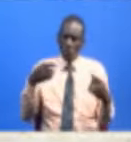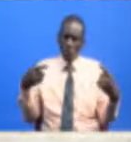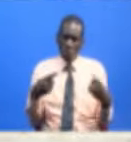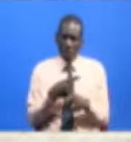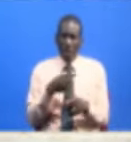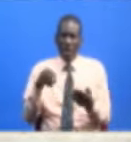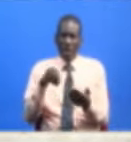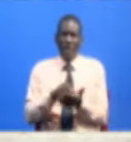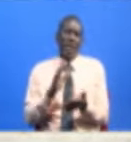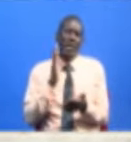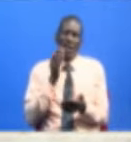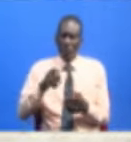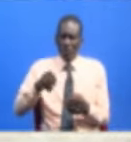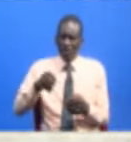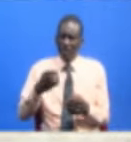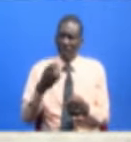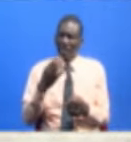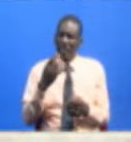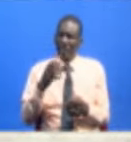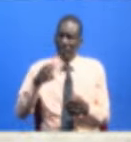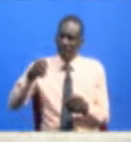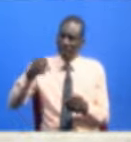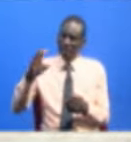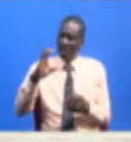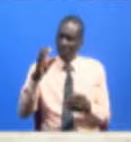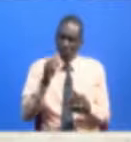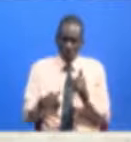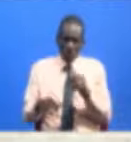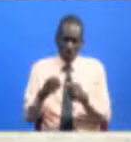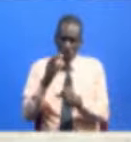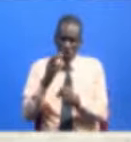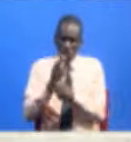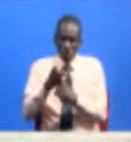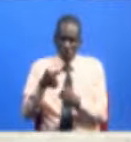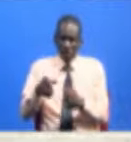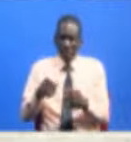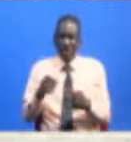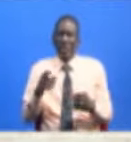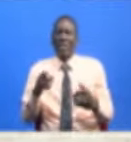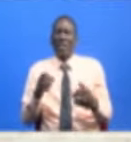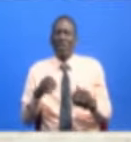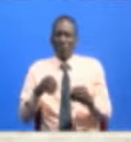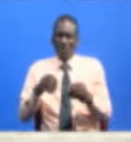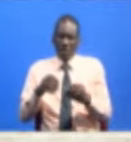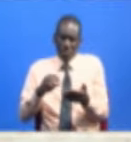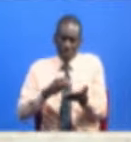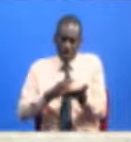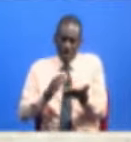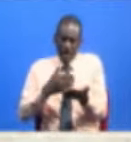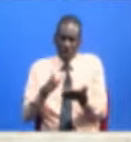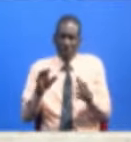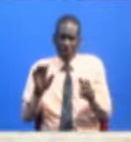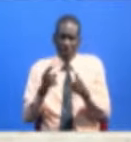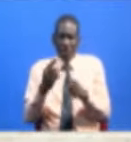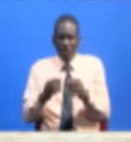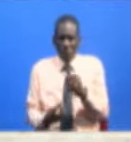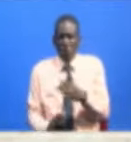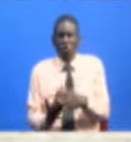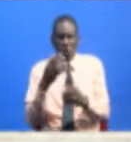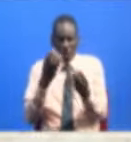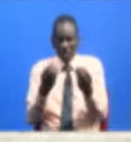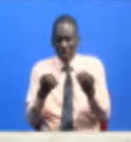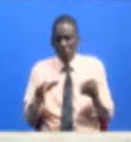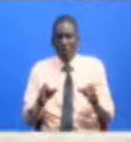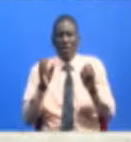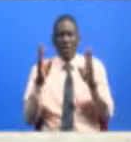ile ambayo ni dawa inayotumika kwa hizi mbegu inadondoka tena kwa rahisi sana, manake ni rangi tu ambayo imepakwa. Na la tatu ni kwamba hazimei tena kwa rahisi, inaweza